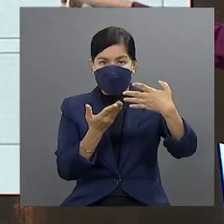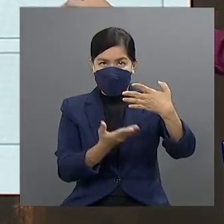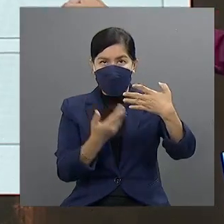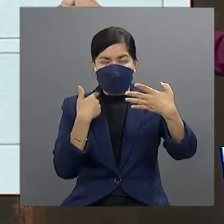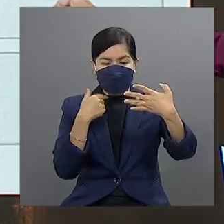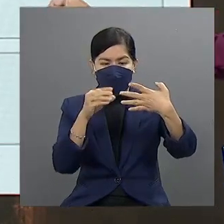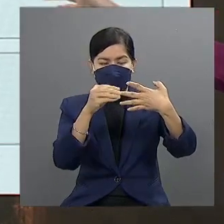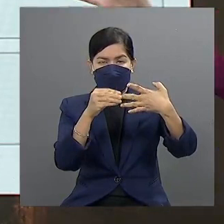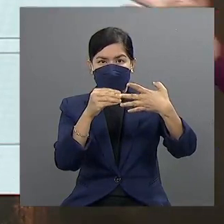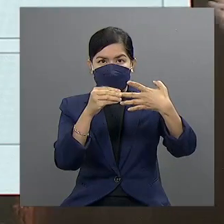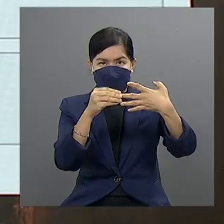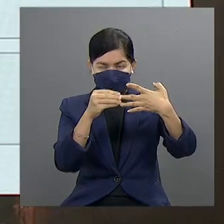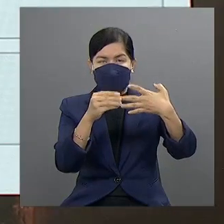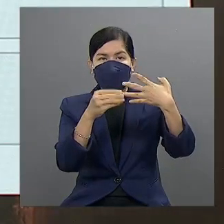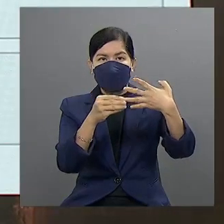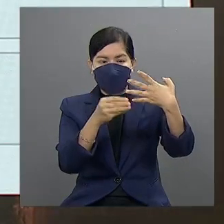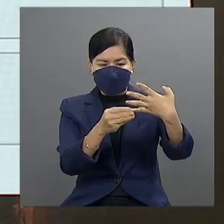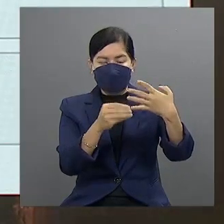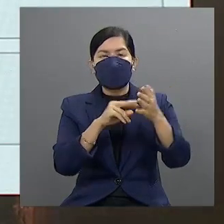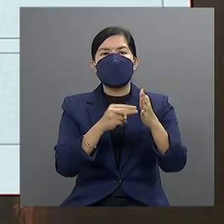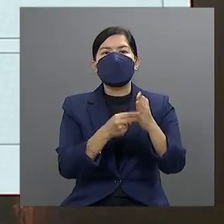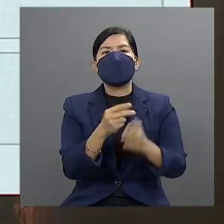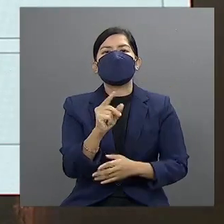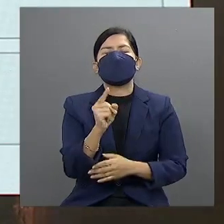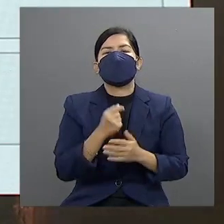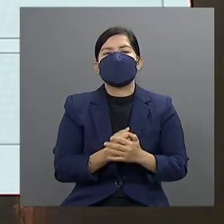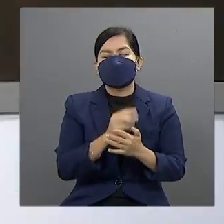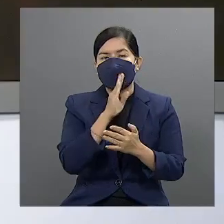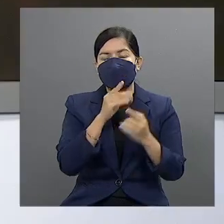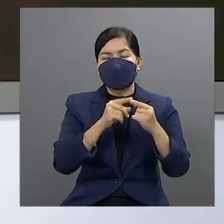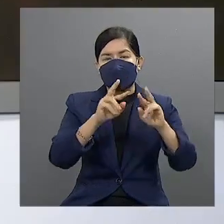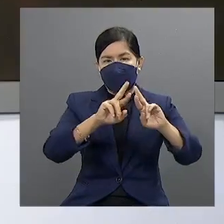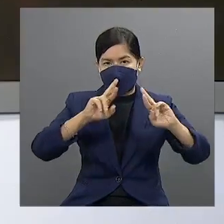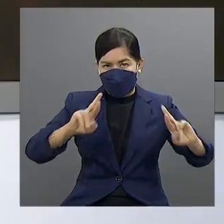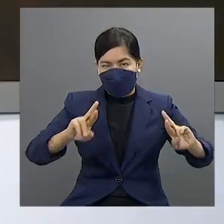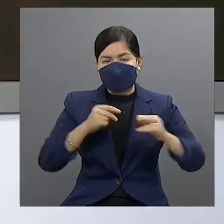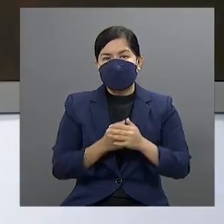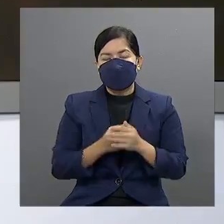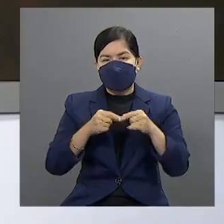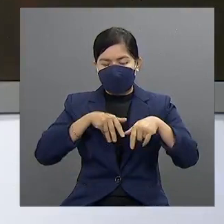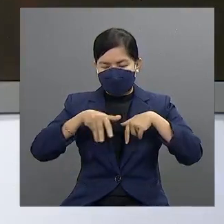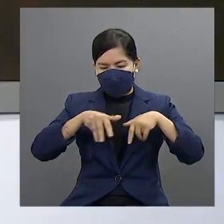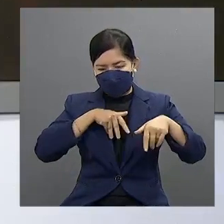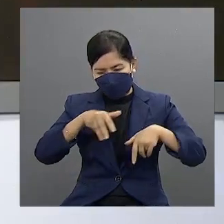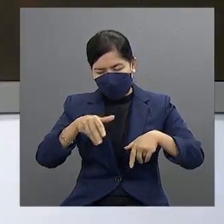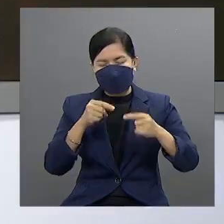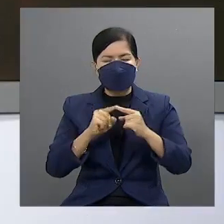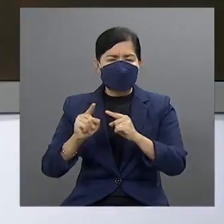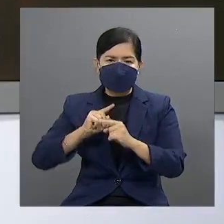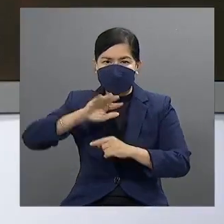COVID Free Setting นะคะหมายความว่าตัวผู้ประกอบการลูกค้าสถานที่ที่ให้บริการเนี่ยจะต้องปลอดโ